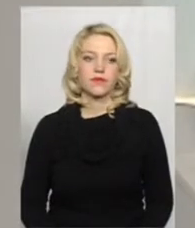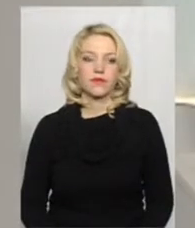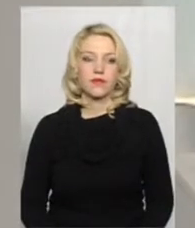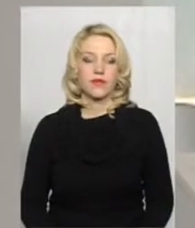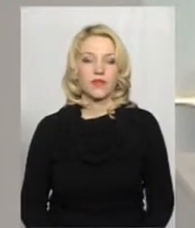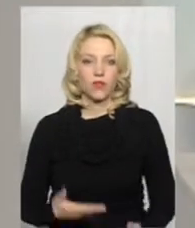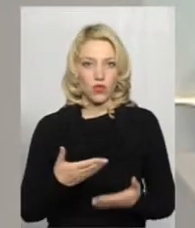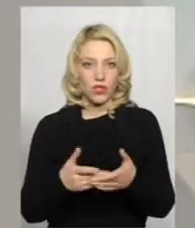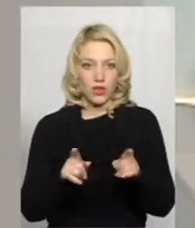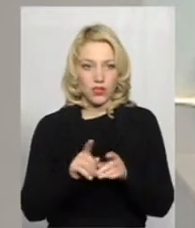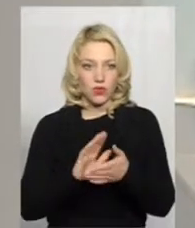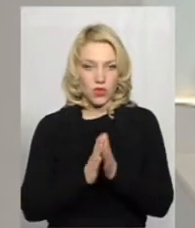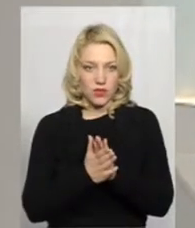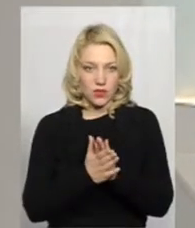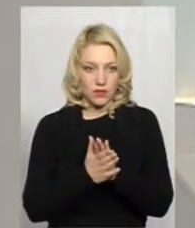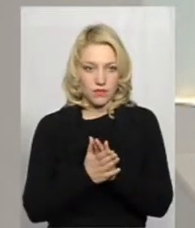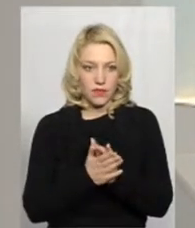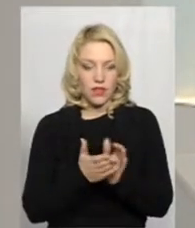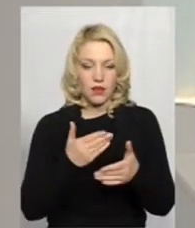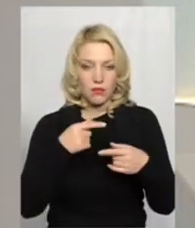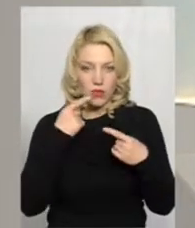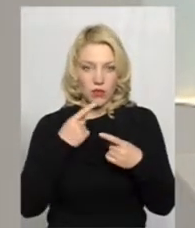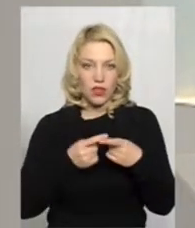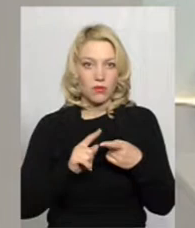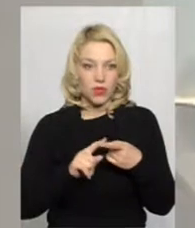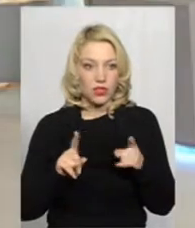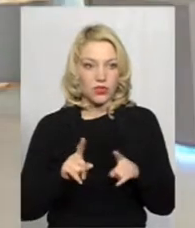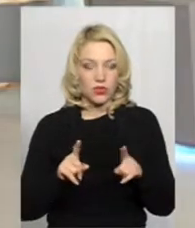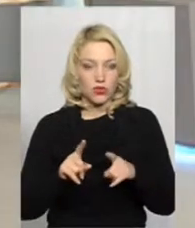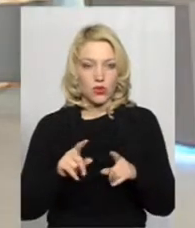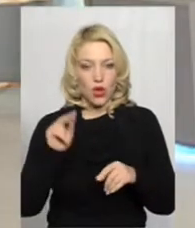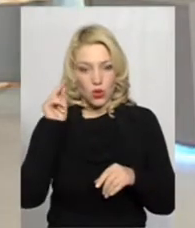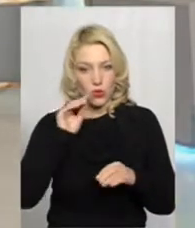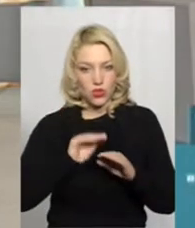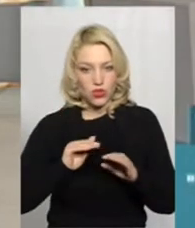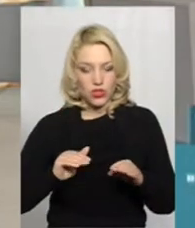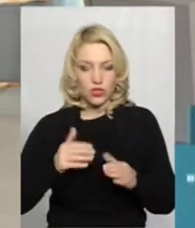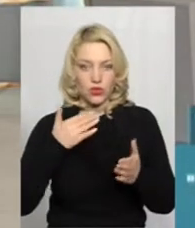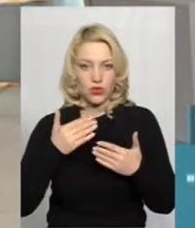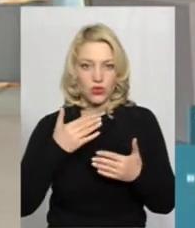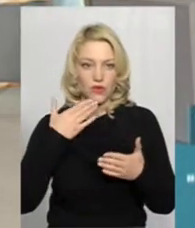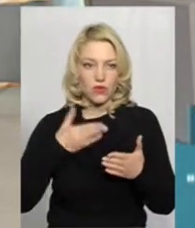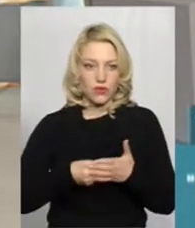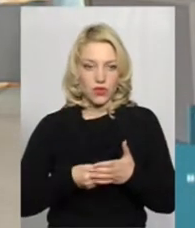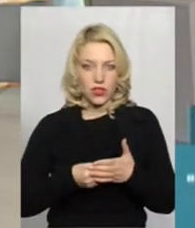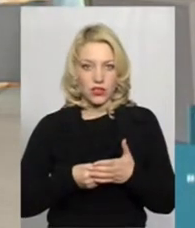От така ситуація. Угу. Ми говорили про те, що учні стосовно